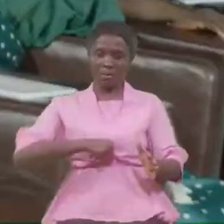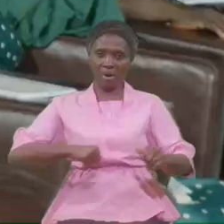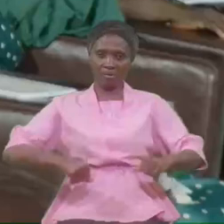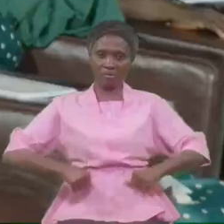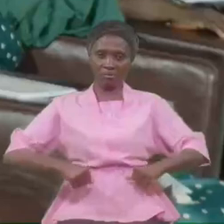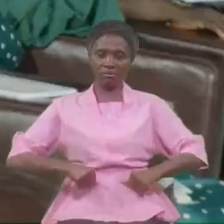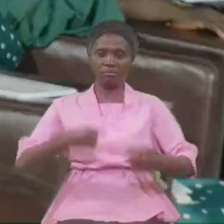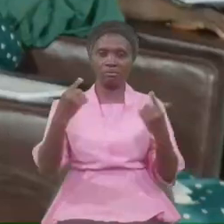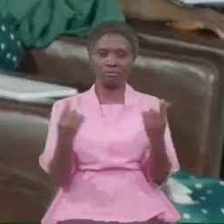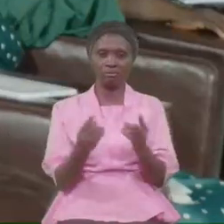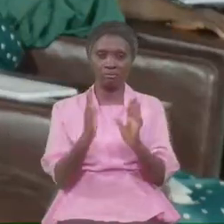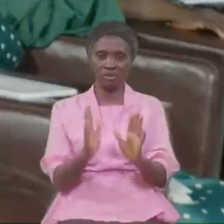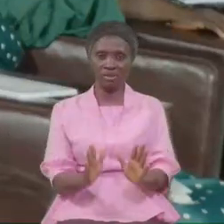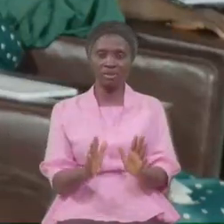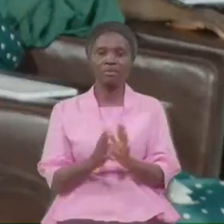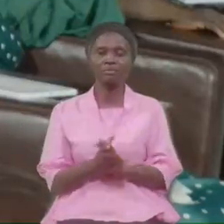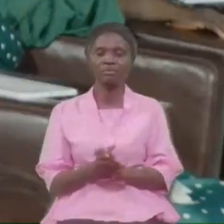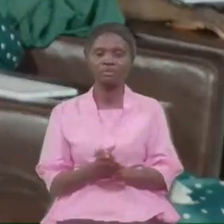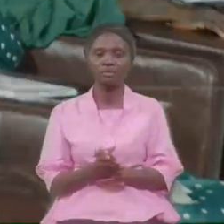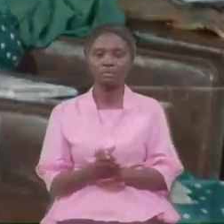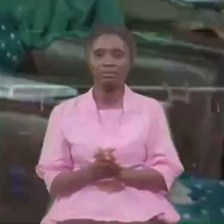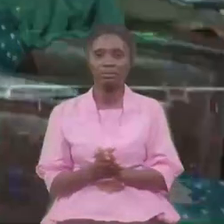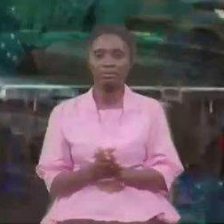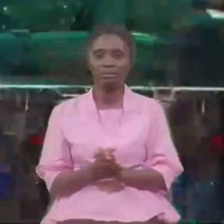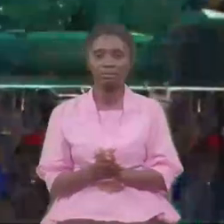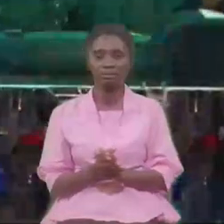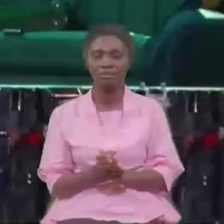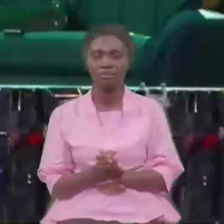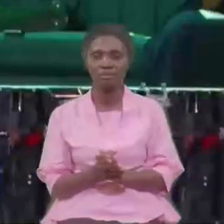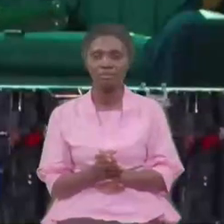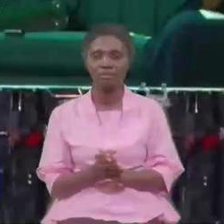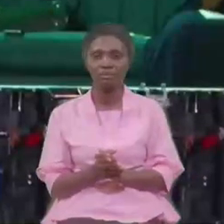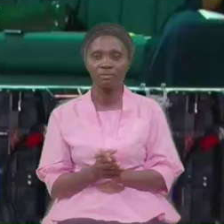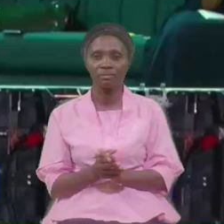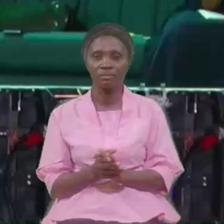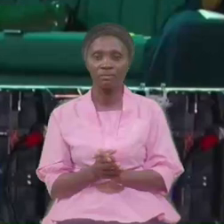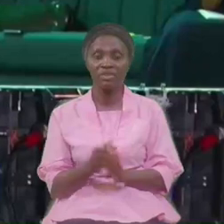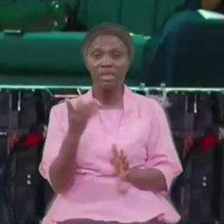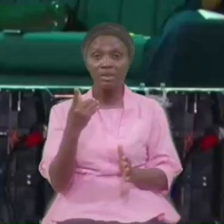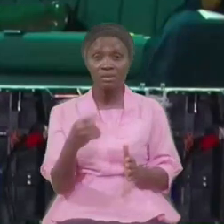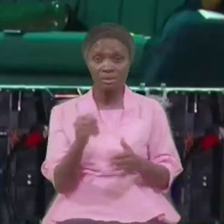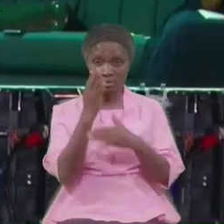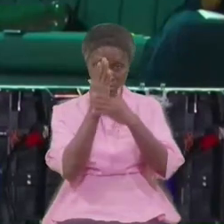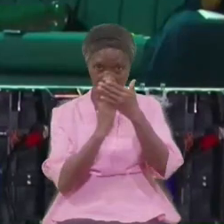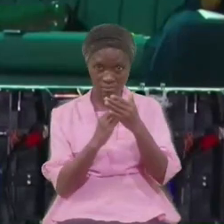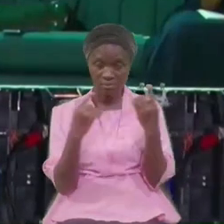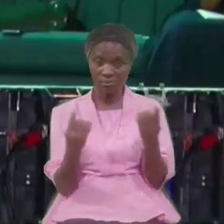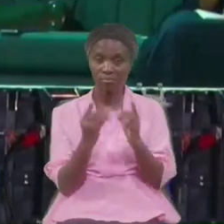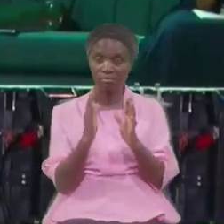de plus grand, de plus élevé que ce que Jésus a fait à la croix. le pécheur